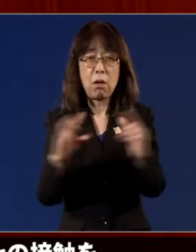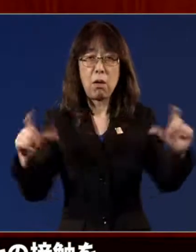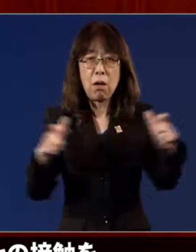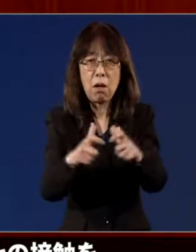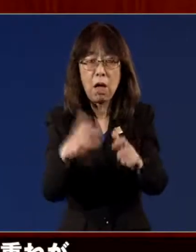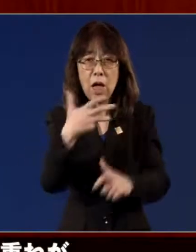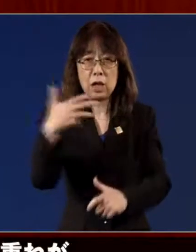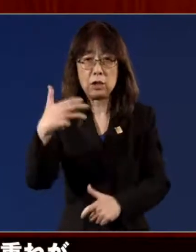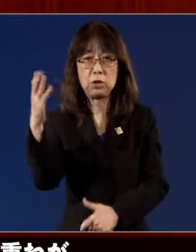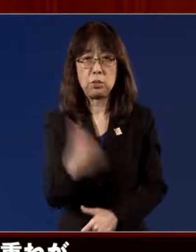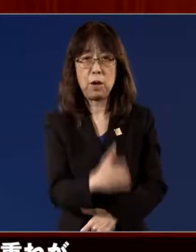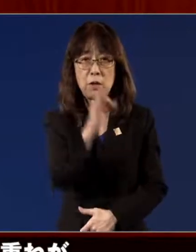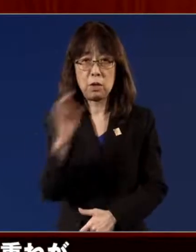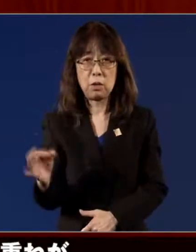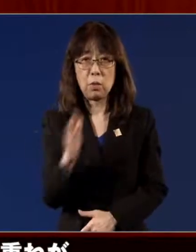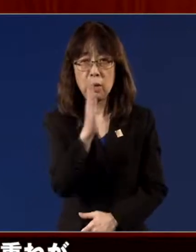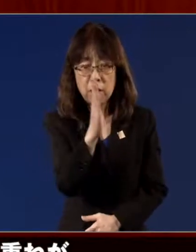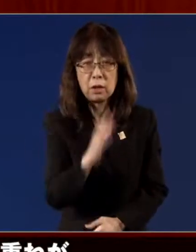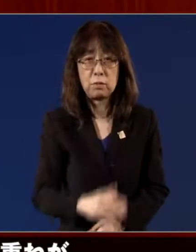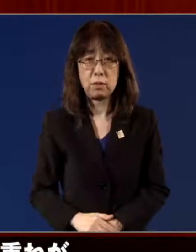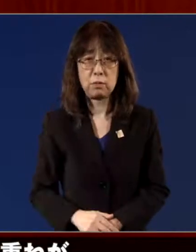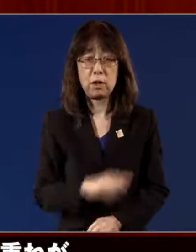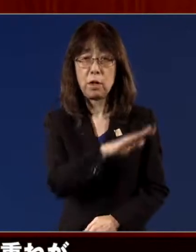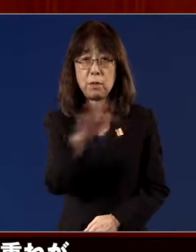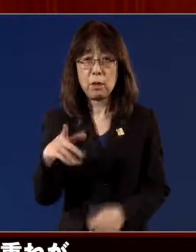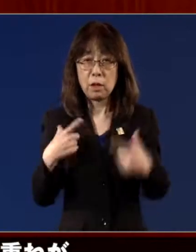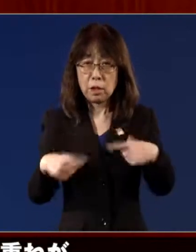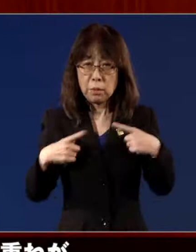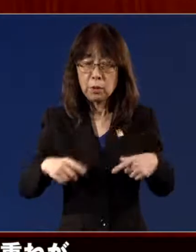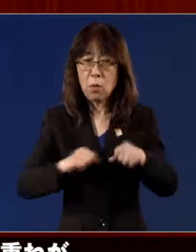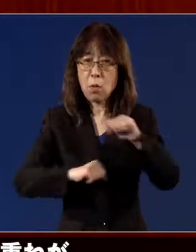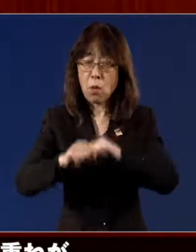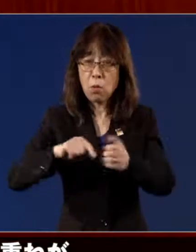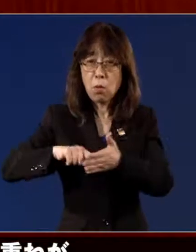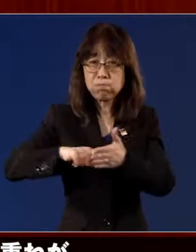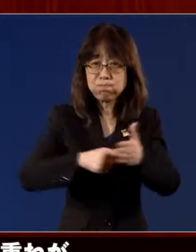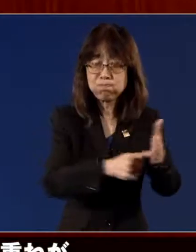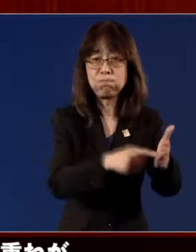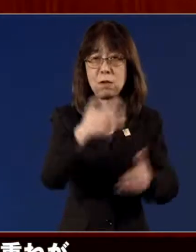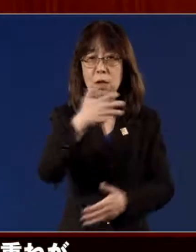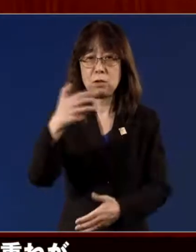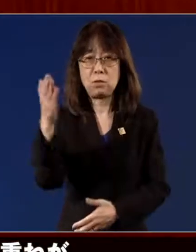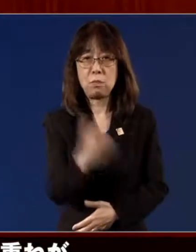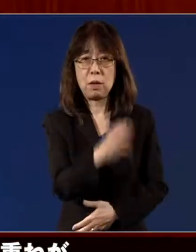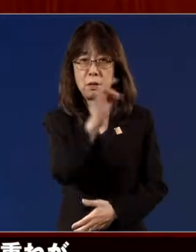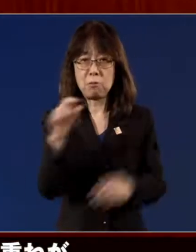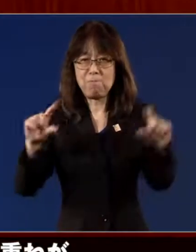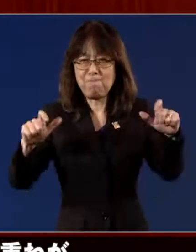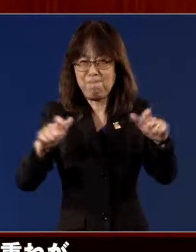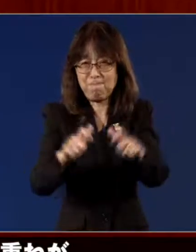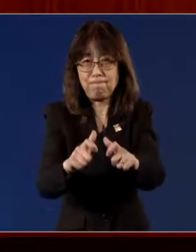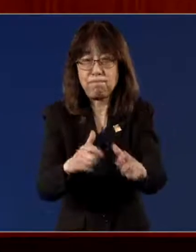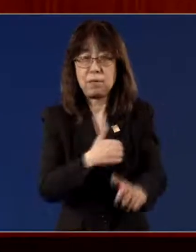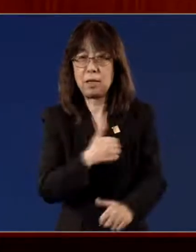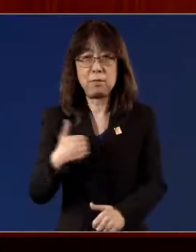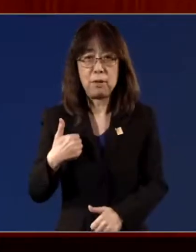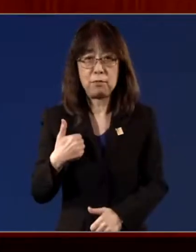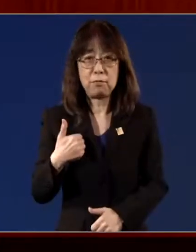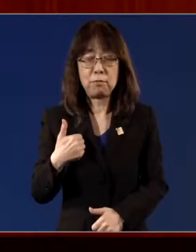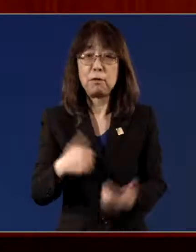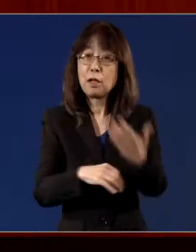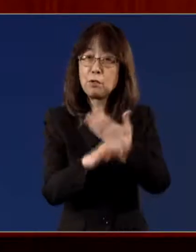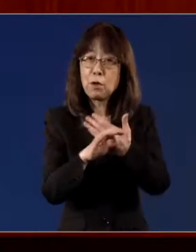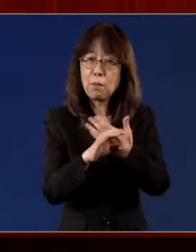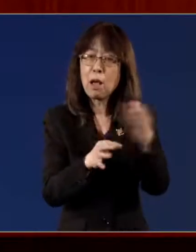ます皆様の日々の行動の積み重ねが8割減らすことにつながります例えば